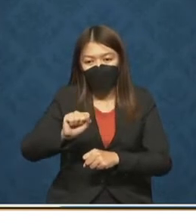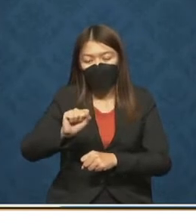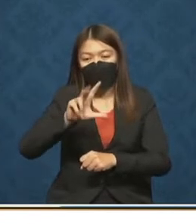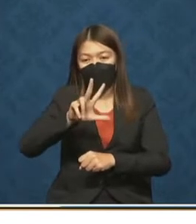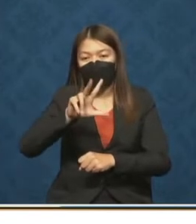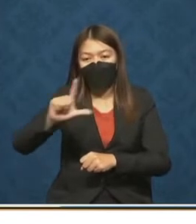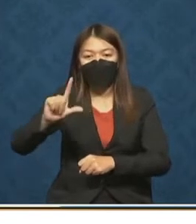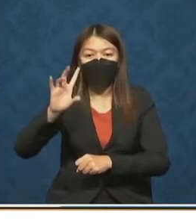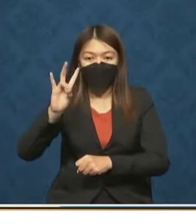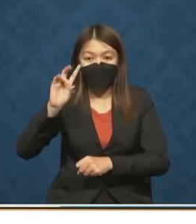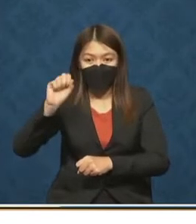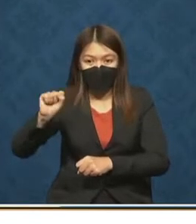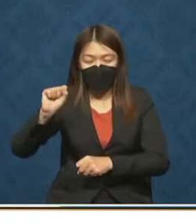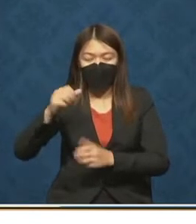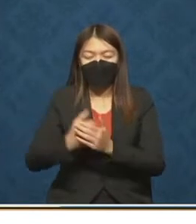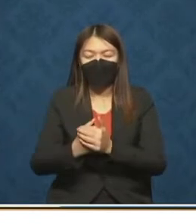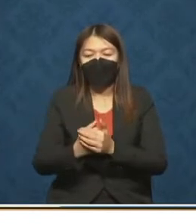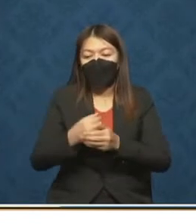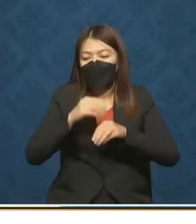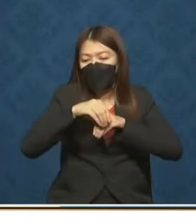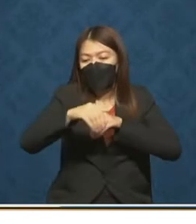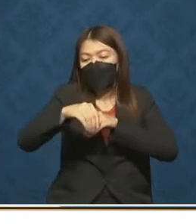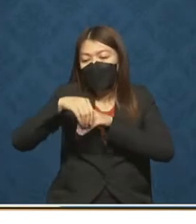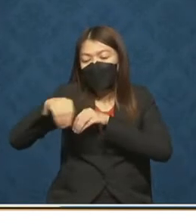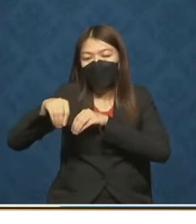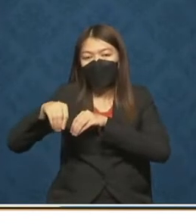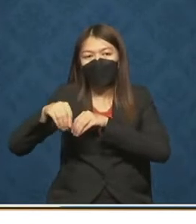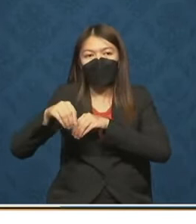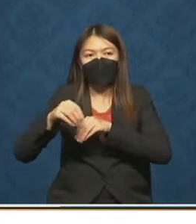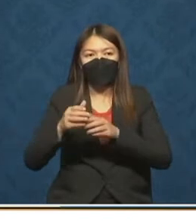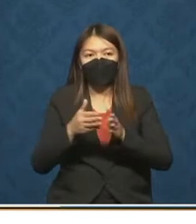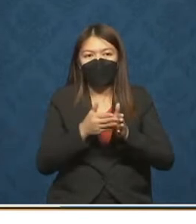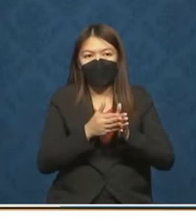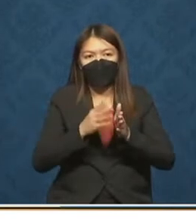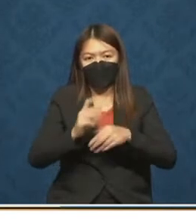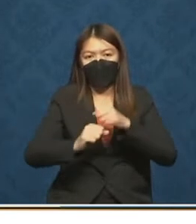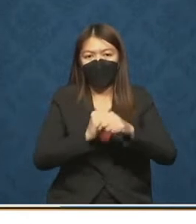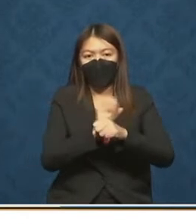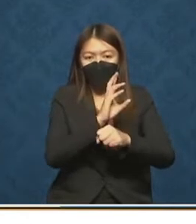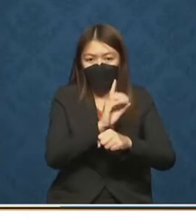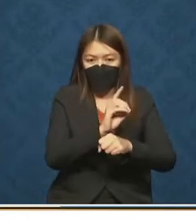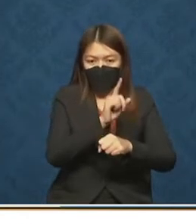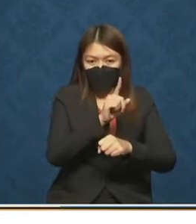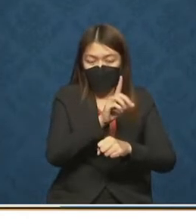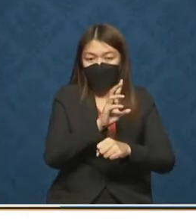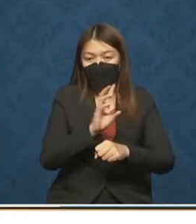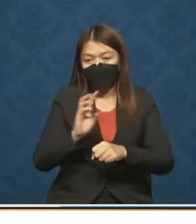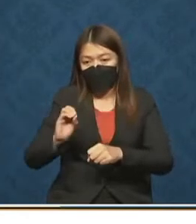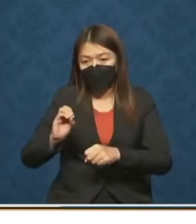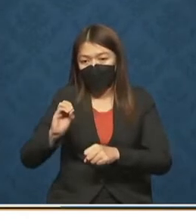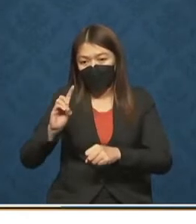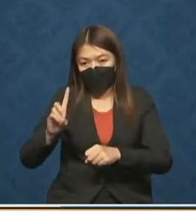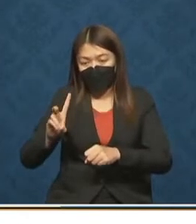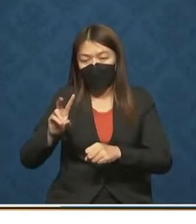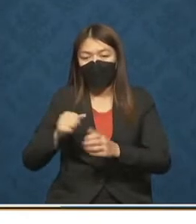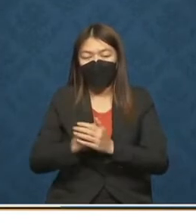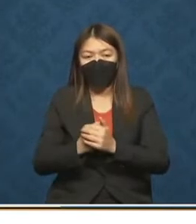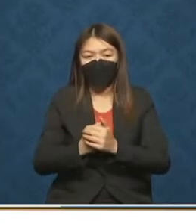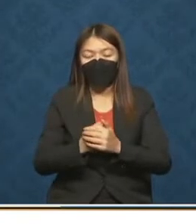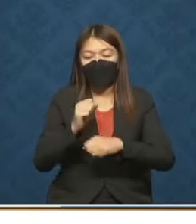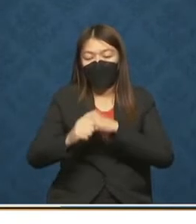อนปีพาศปลูก 2560-2561 ประมาณ 4.ควะเรื่อน middle